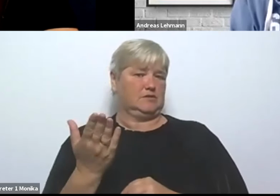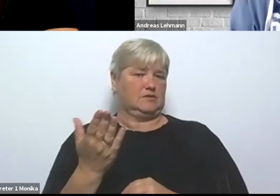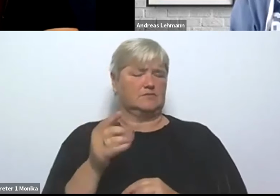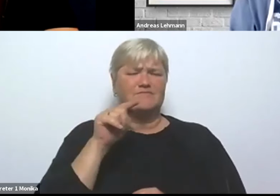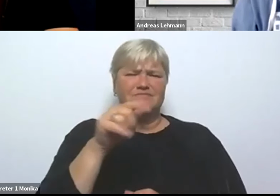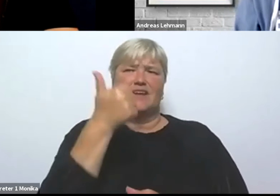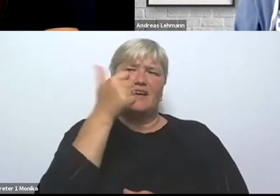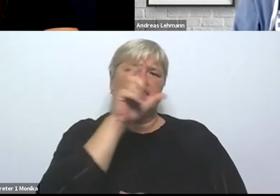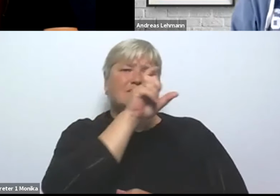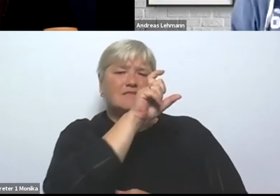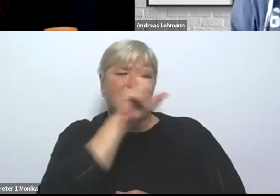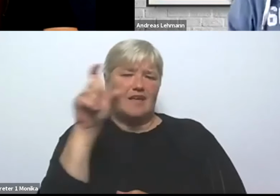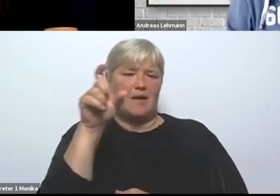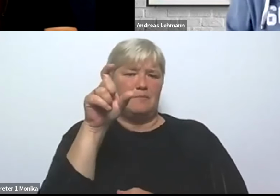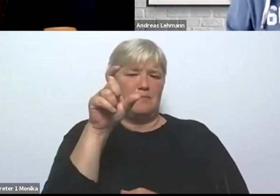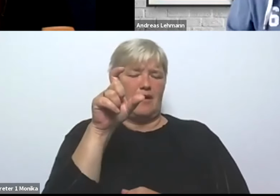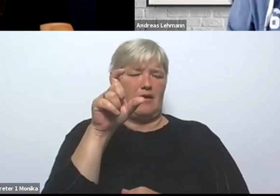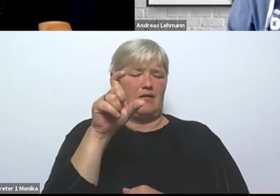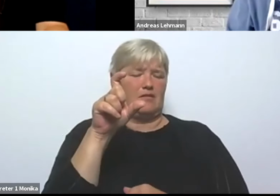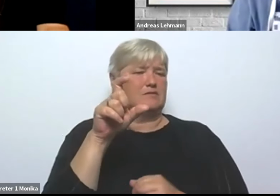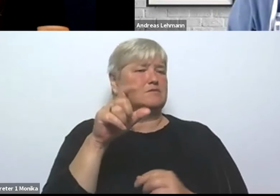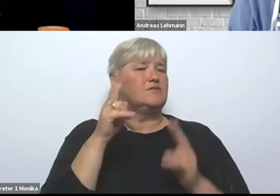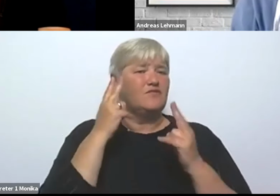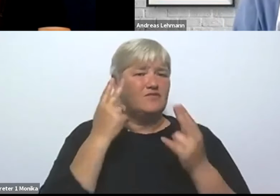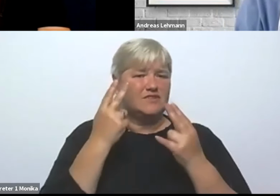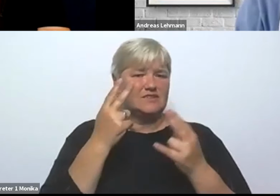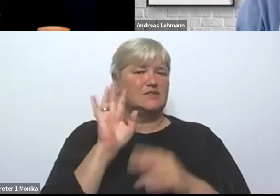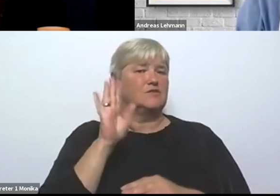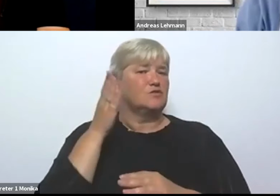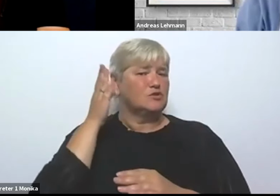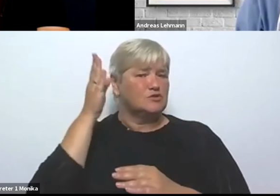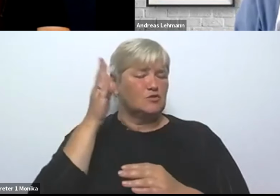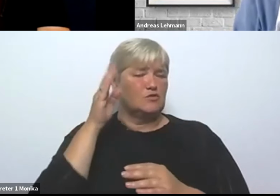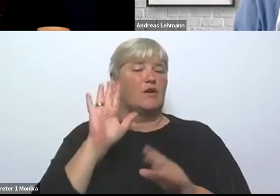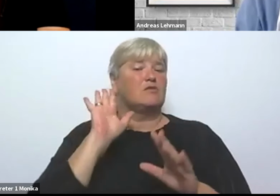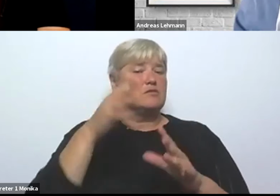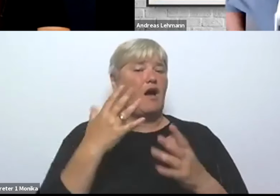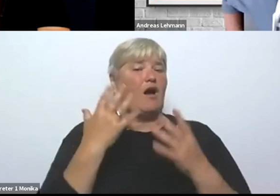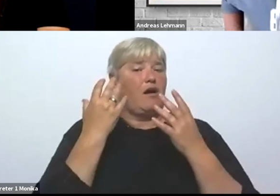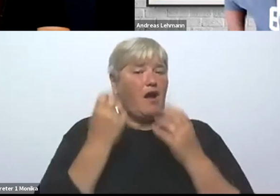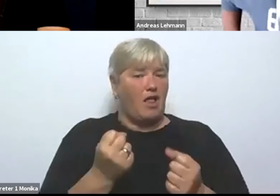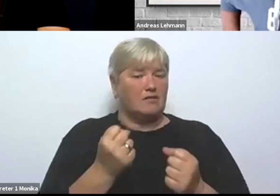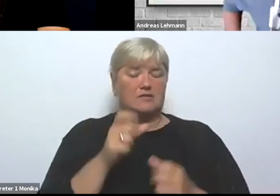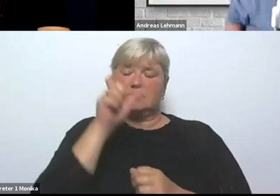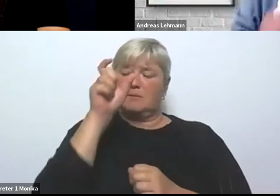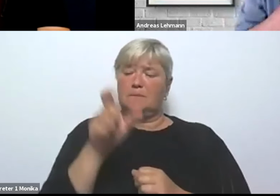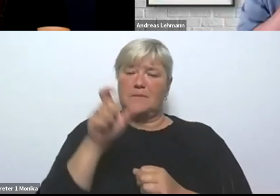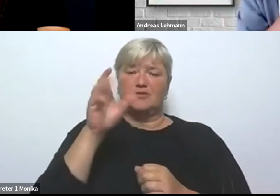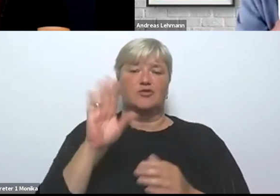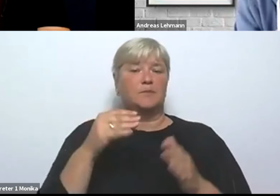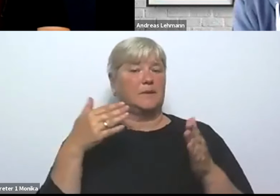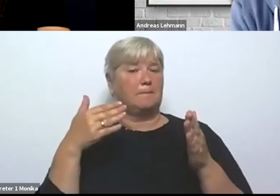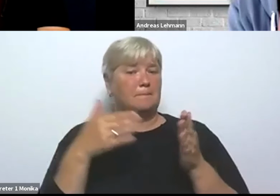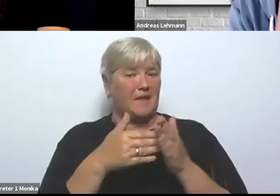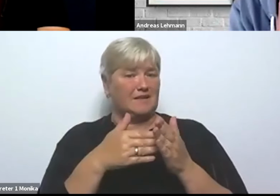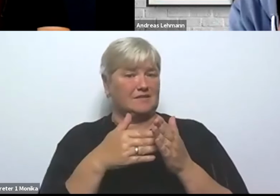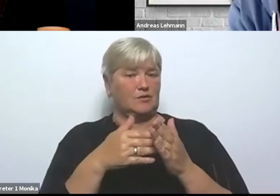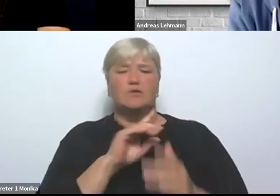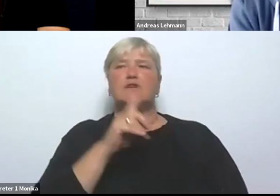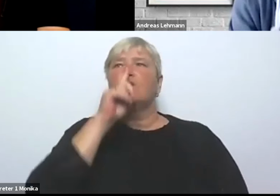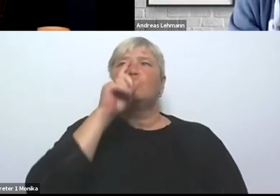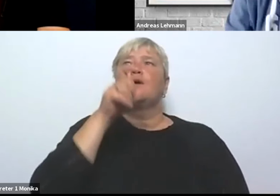Thema, das mitgedacht werden kann. Nachhaltigkeit bedingt, dass wir Menschen mit Behinderungen und nicht nur Menschen